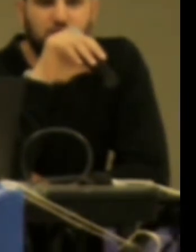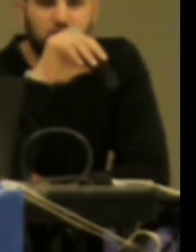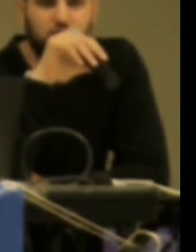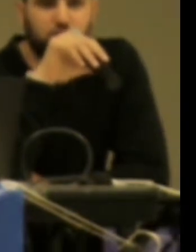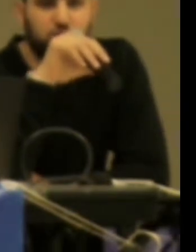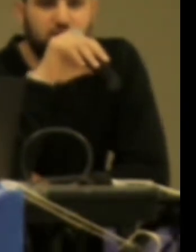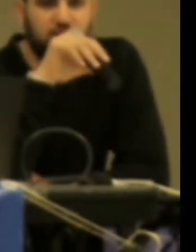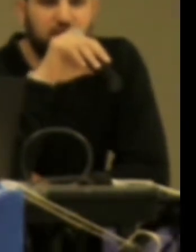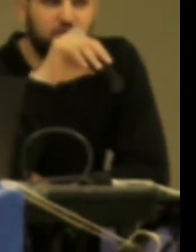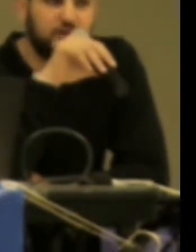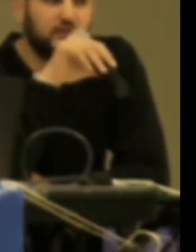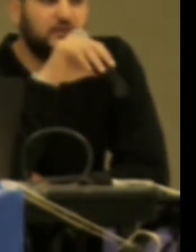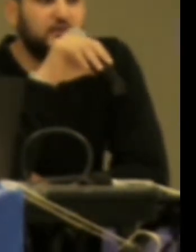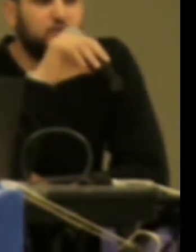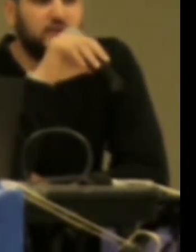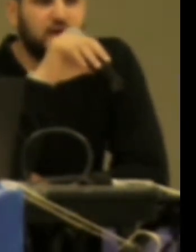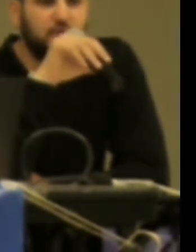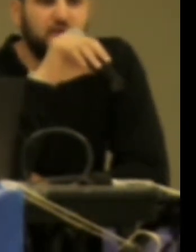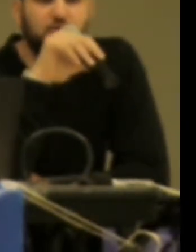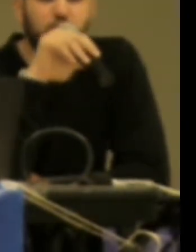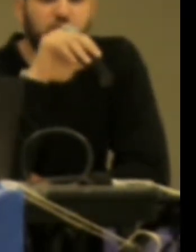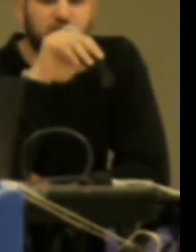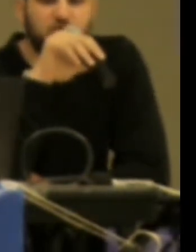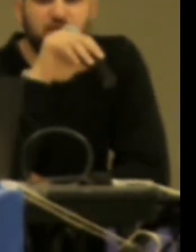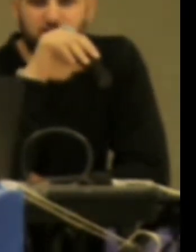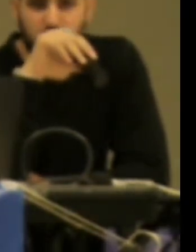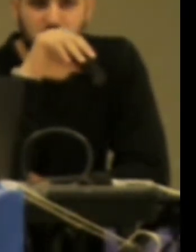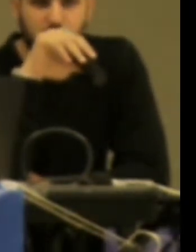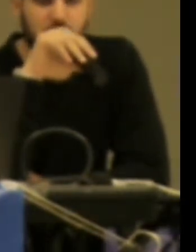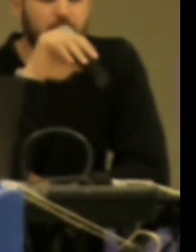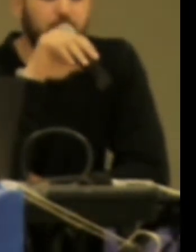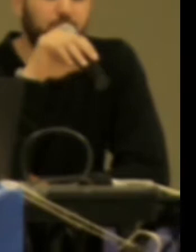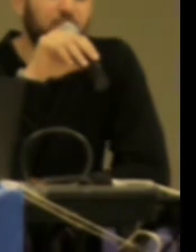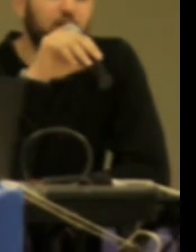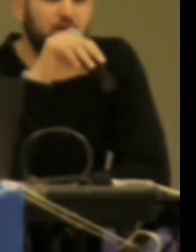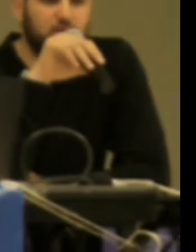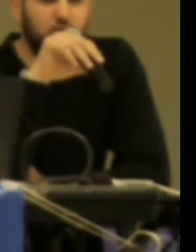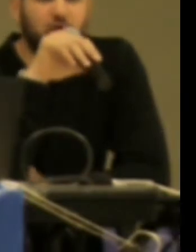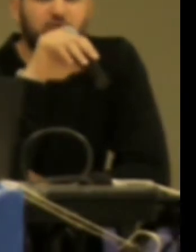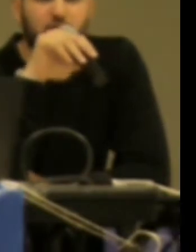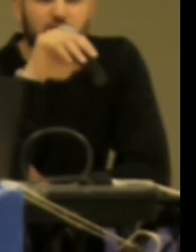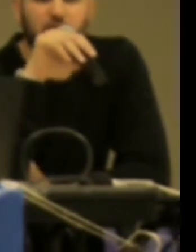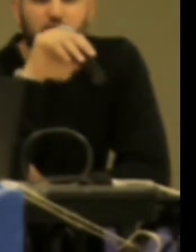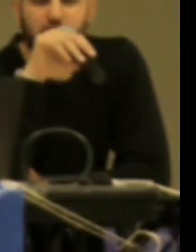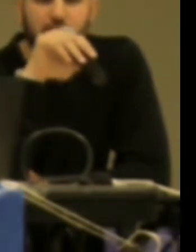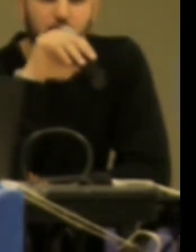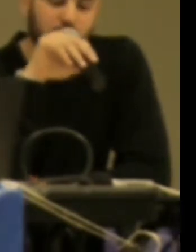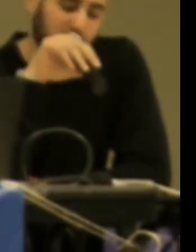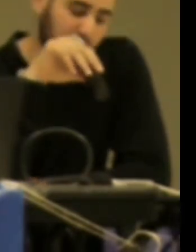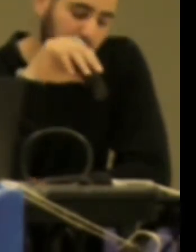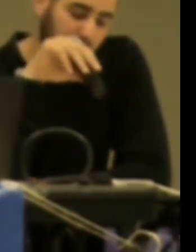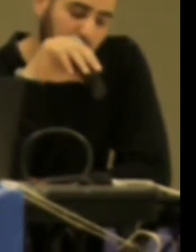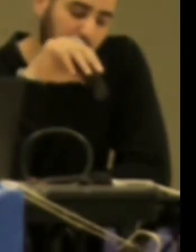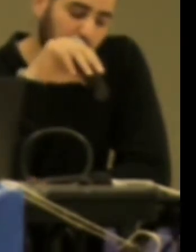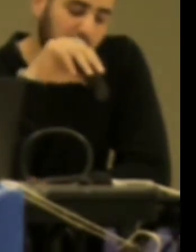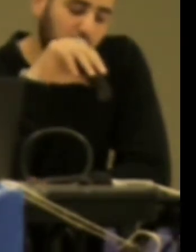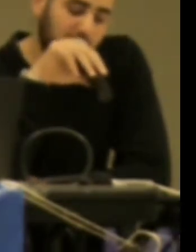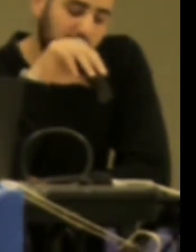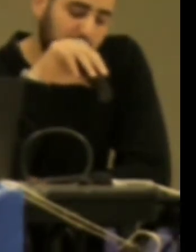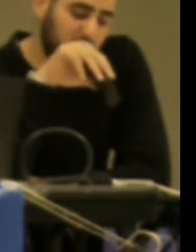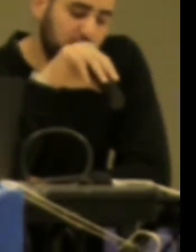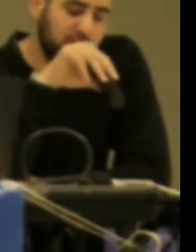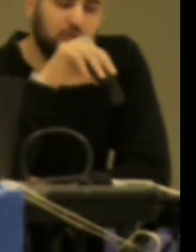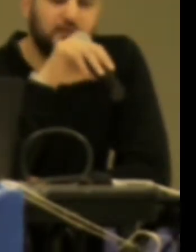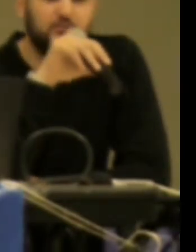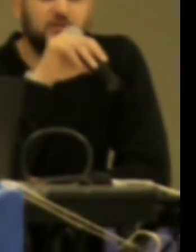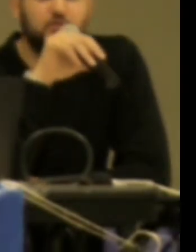fait, pour ceux et celles qui sont intéressés, des cours d'arabe et des cours de tajwid qui sont gratuits. Simplement, il faut appeler au préalable au centre. Donc les cours